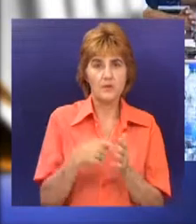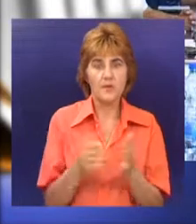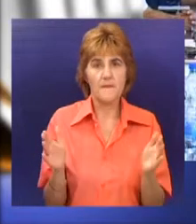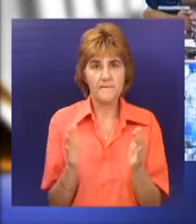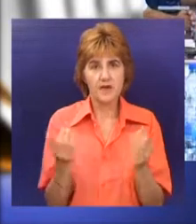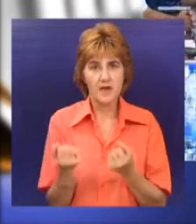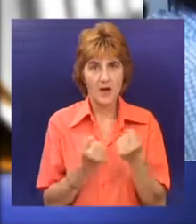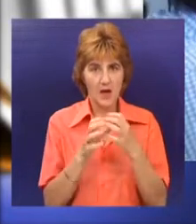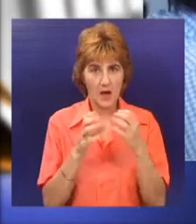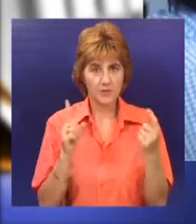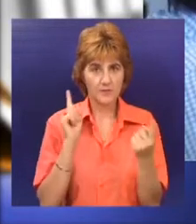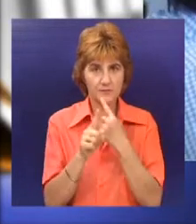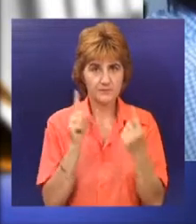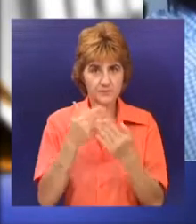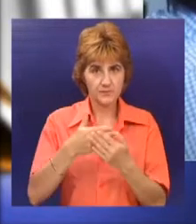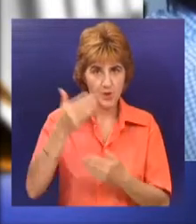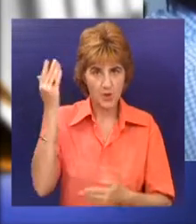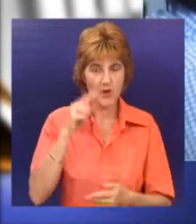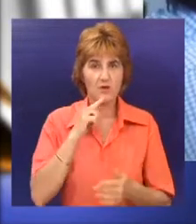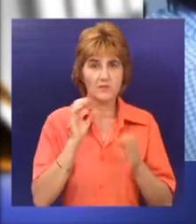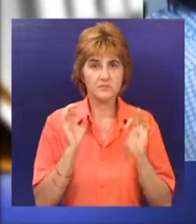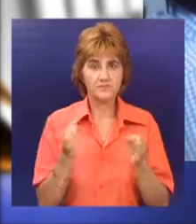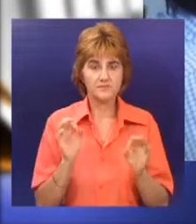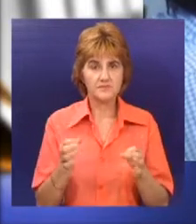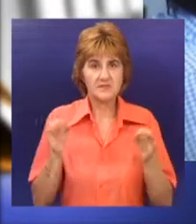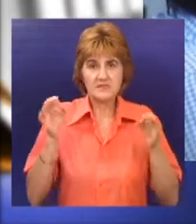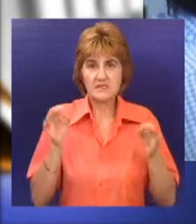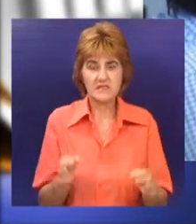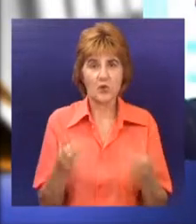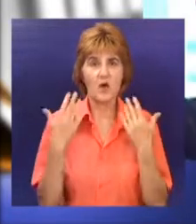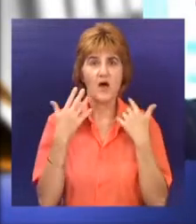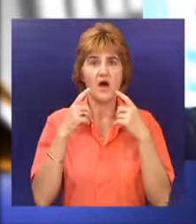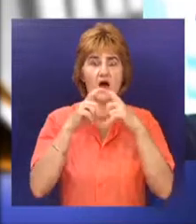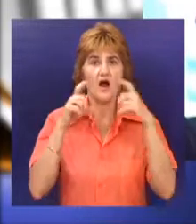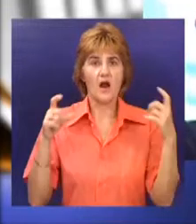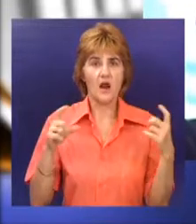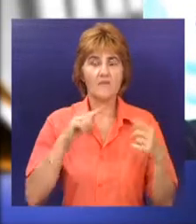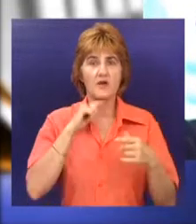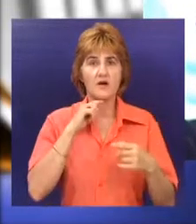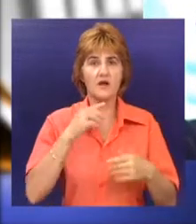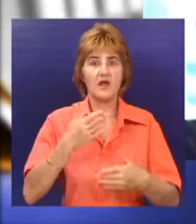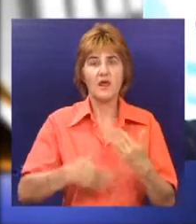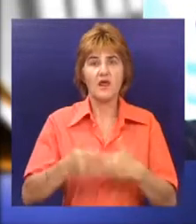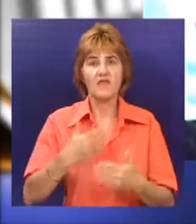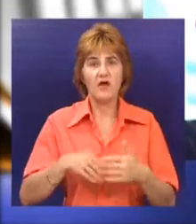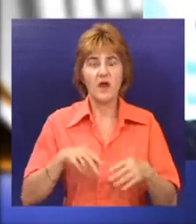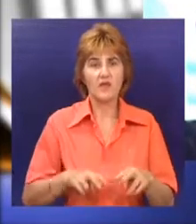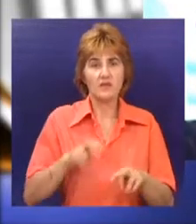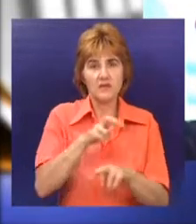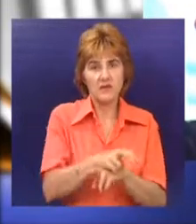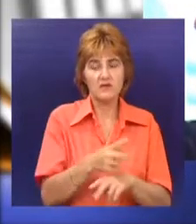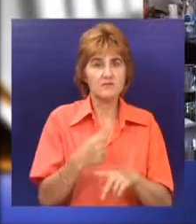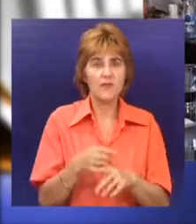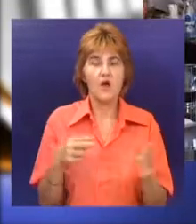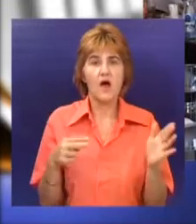minibuseva za gradski saobraćaj, opremljenih uređajima za pasivnu bezbednost, klima uređajima i rampom za invalide, kao i opremom za